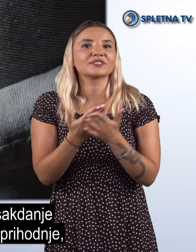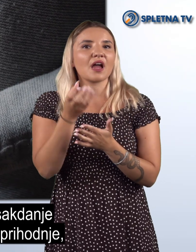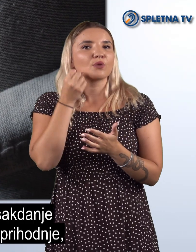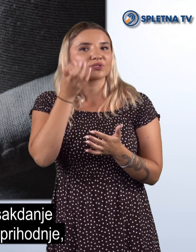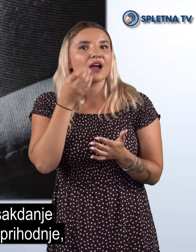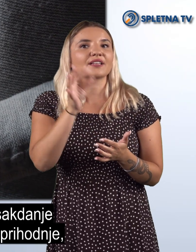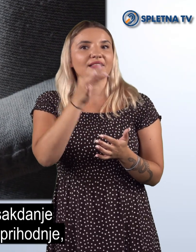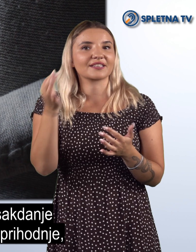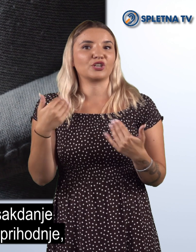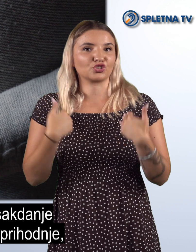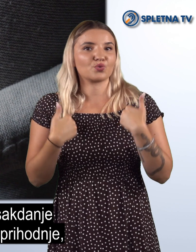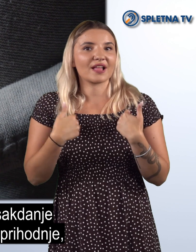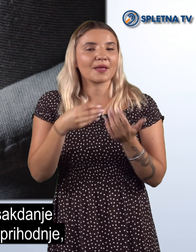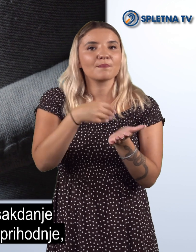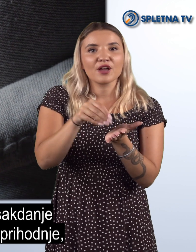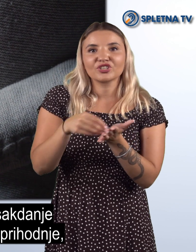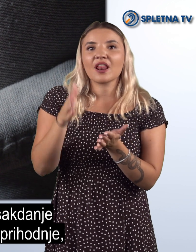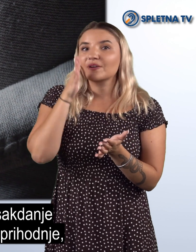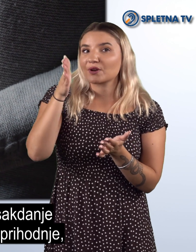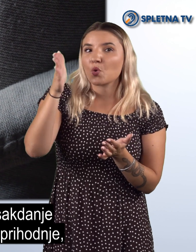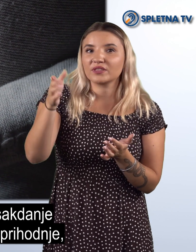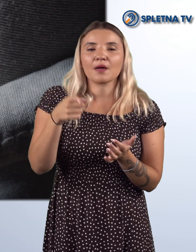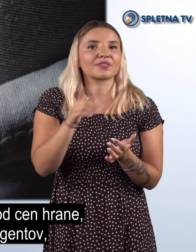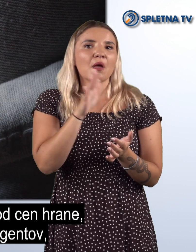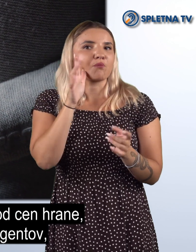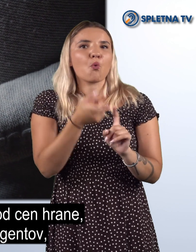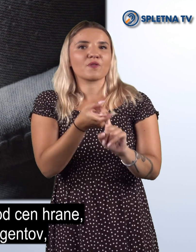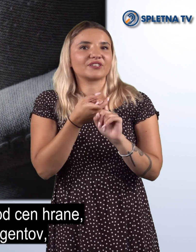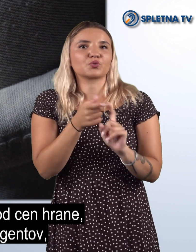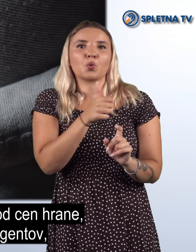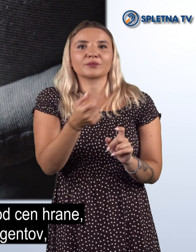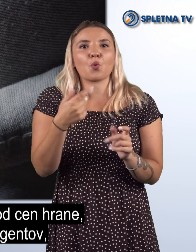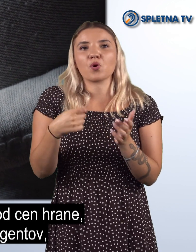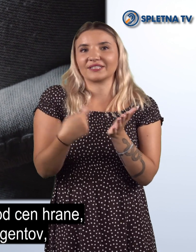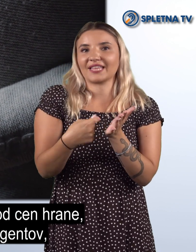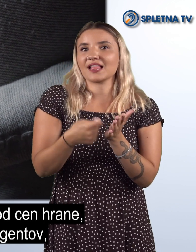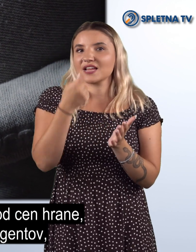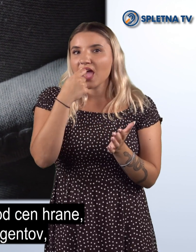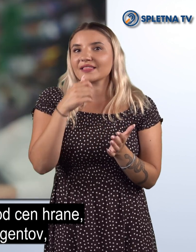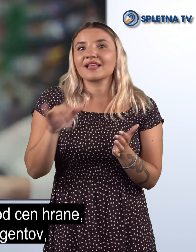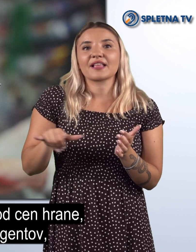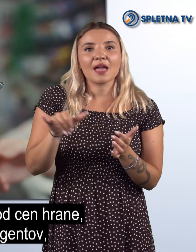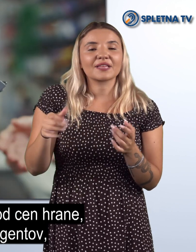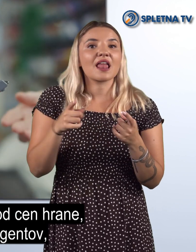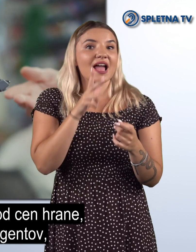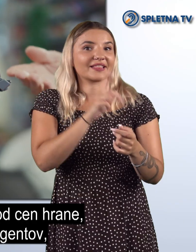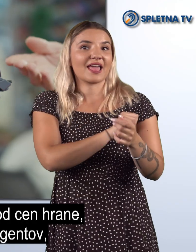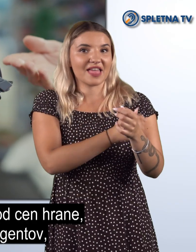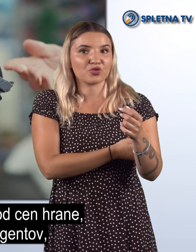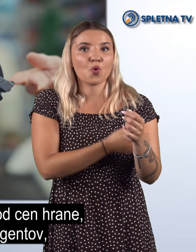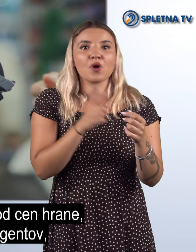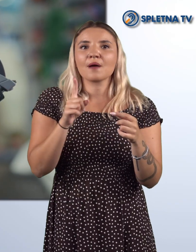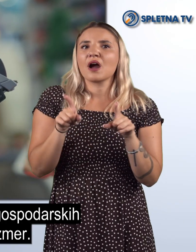Koliko bomo za vsakdanje življenje plačevali v prihodnje, tako ne bo odvisno le od cen hrane, najemnin ali